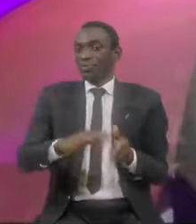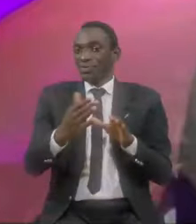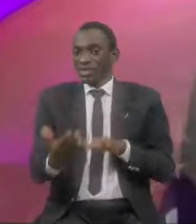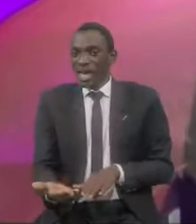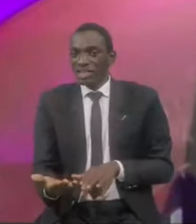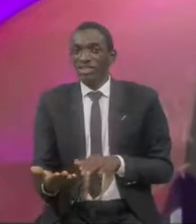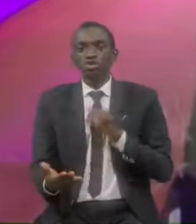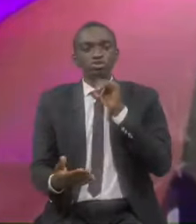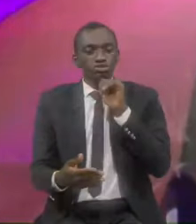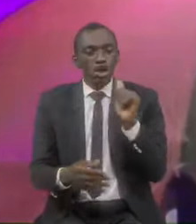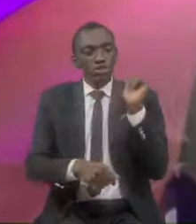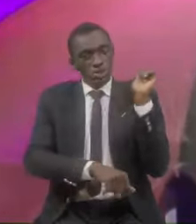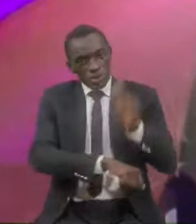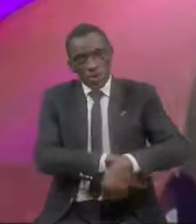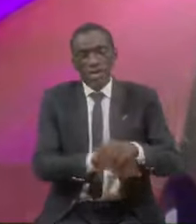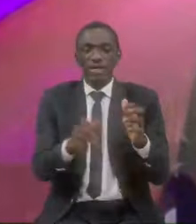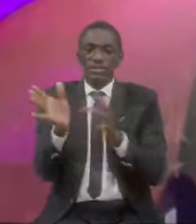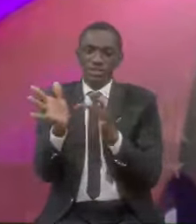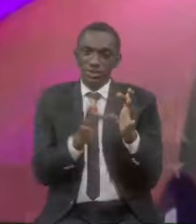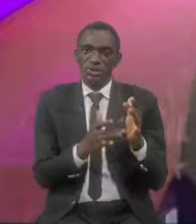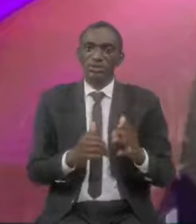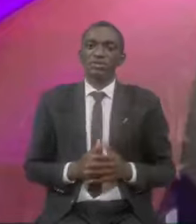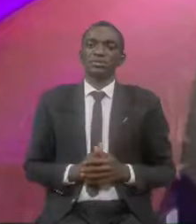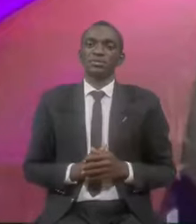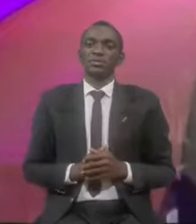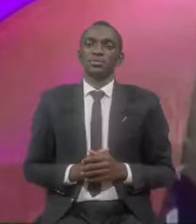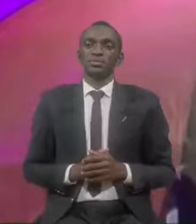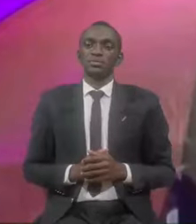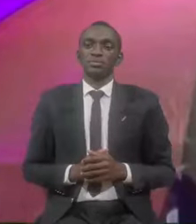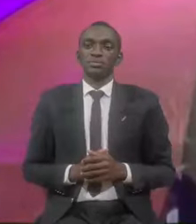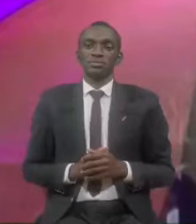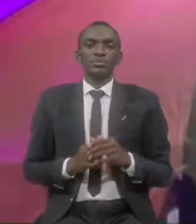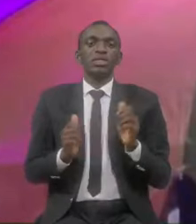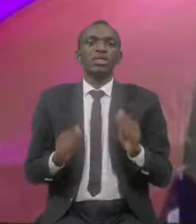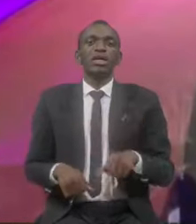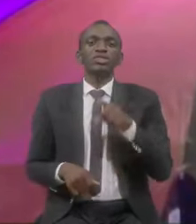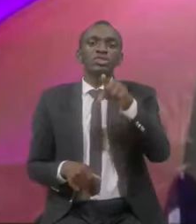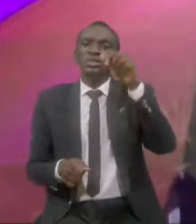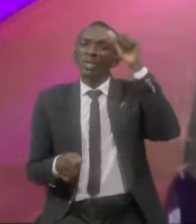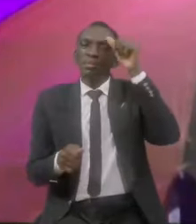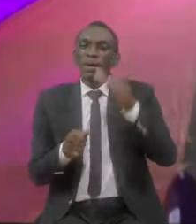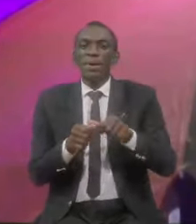La mort n'a pas pu avoir la domination sur lui. Pourrez-vous vous rappeler